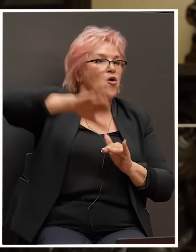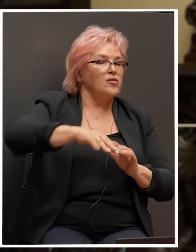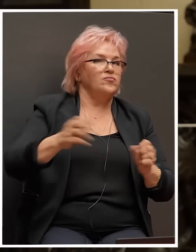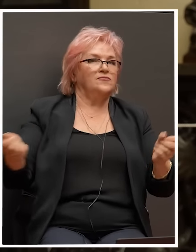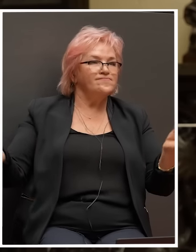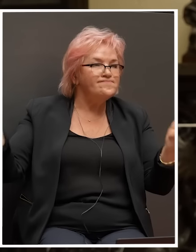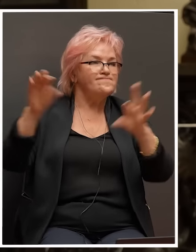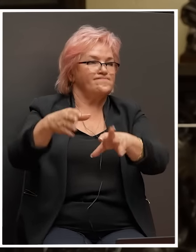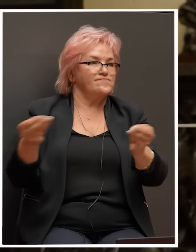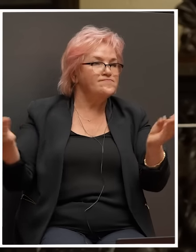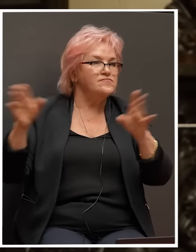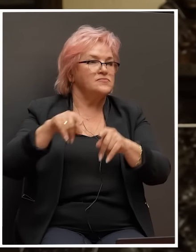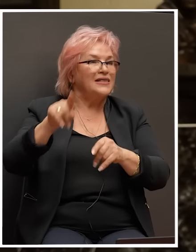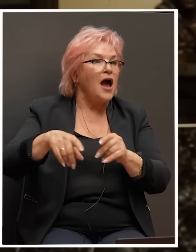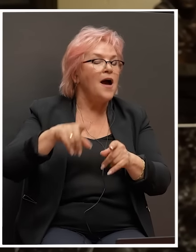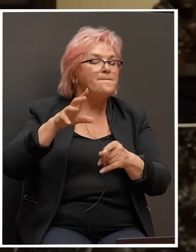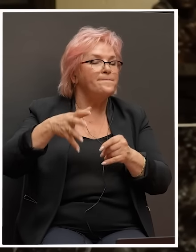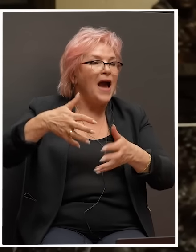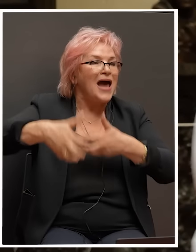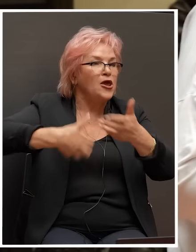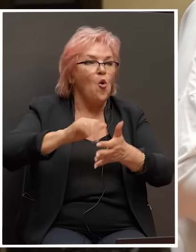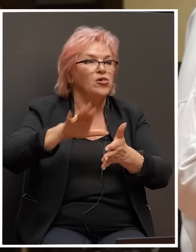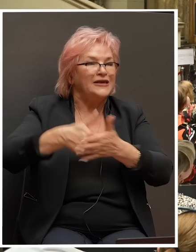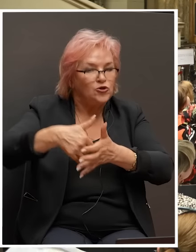сих пор с удовольствием копаются археологи.